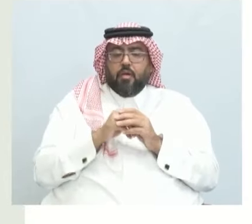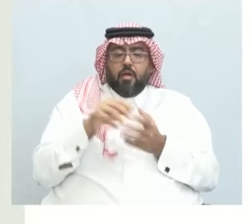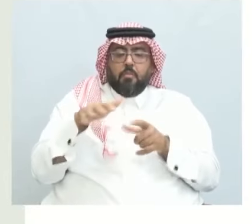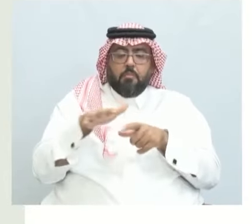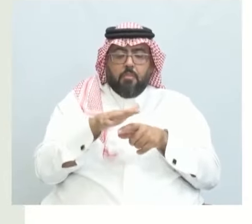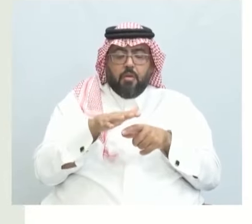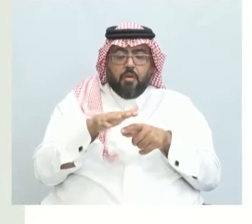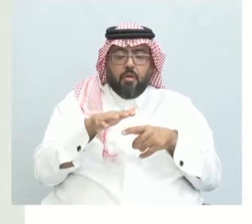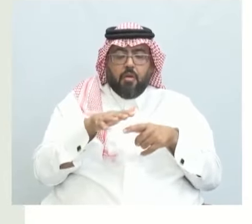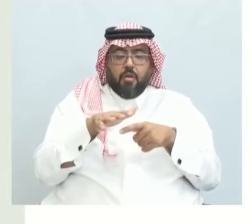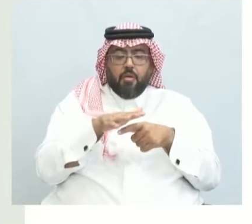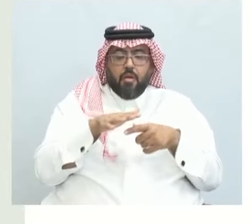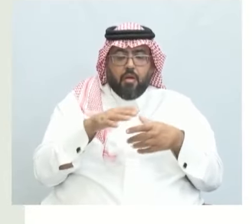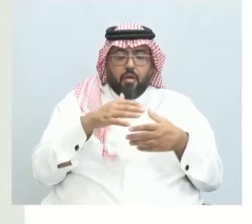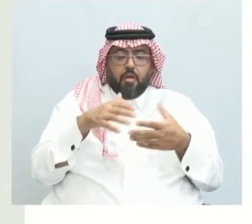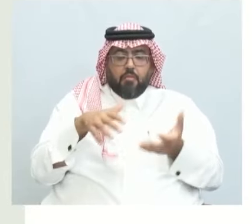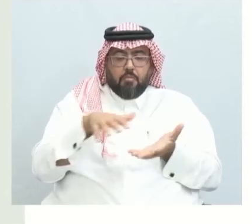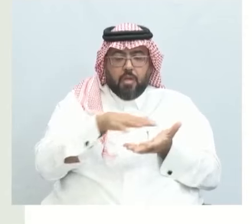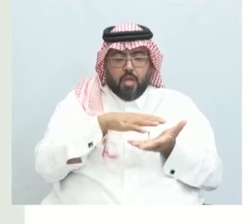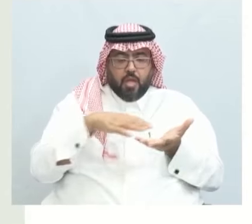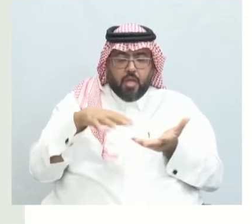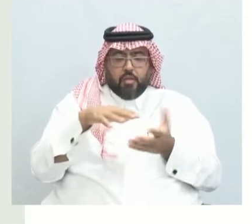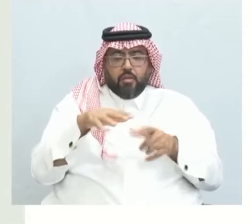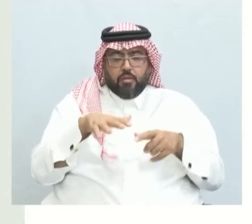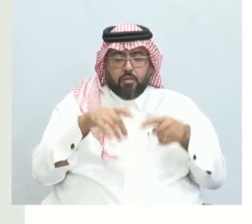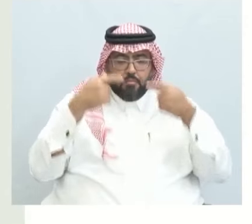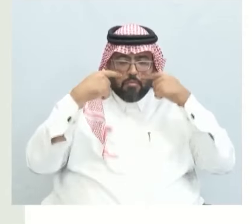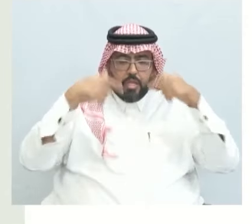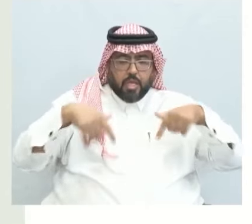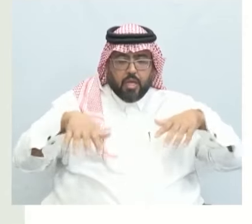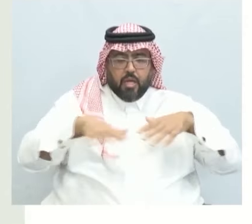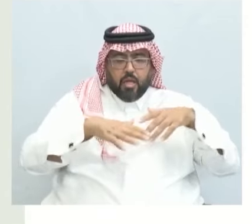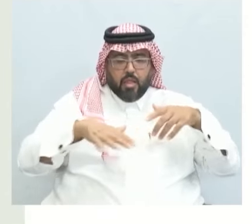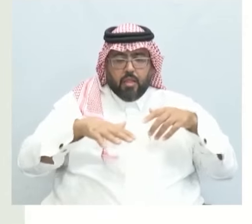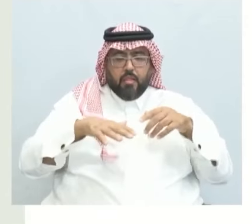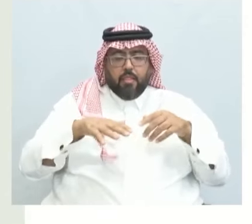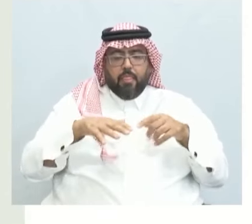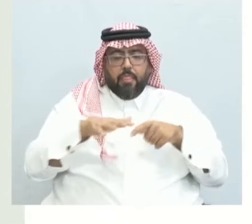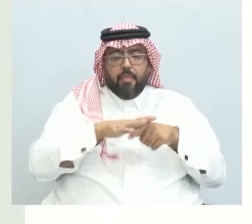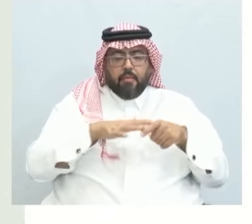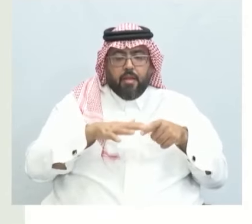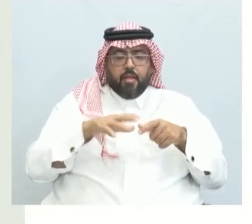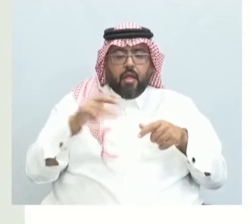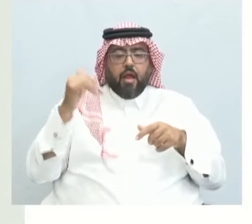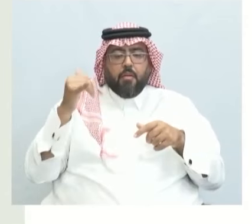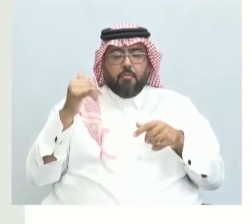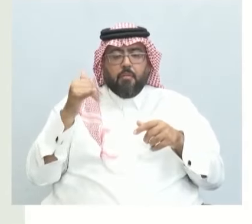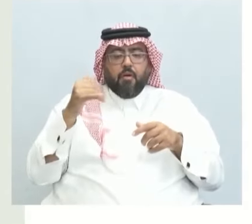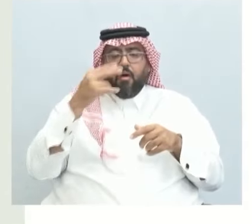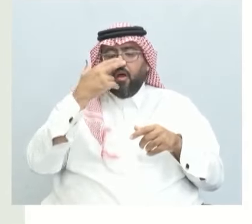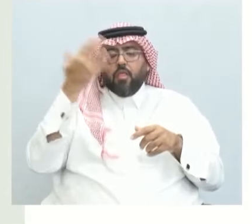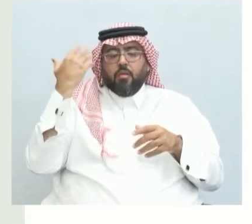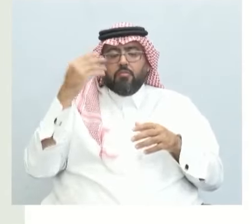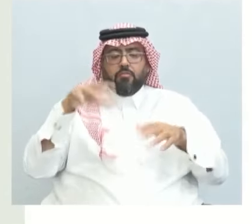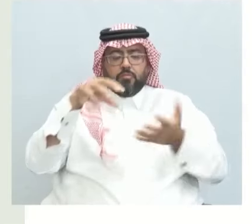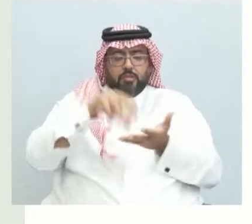العرب في العصر الجاهل هنا البيئه بيئه العرب في العصر الجاهلي طبعا البيئه ال جغرافيه اولا استوطن العرب شبه جزيره العرب وهي وان